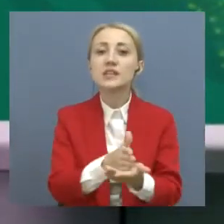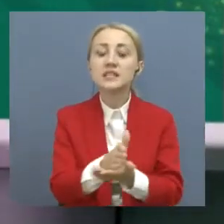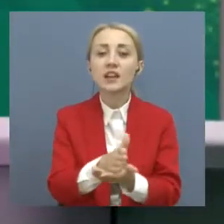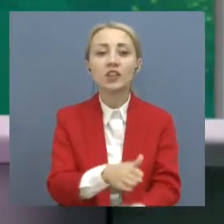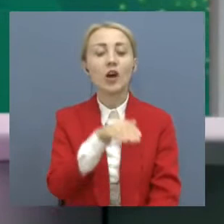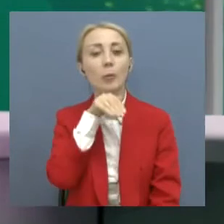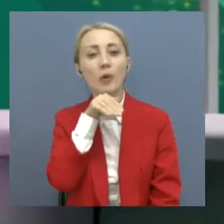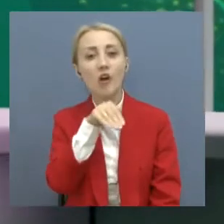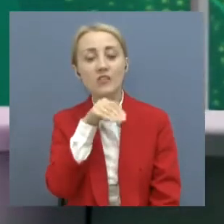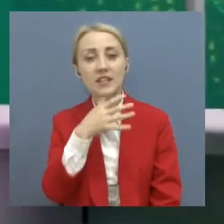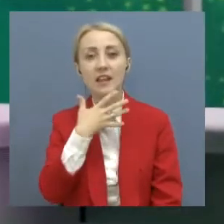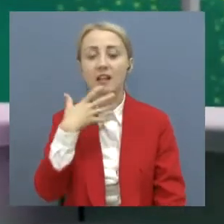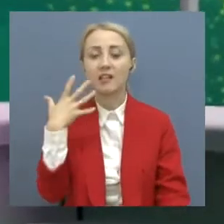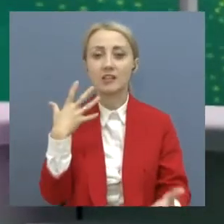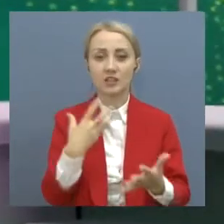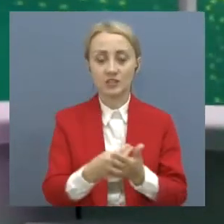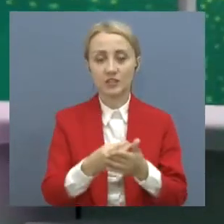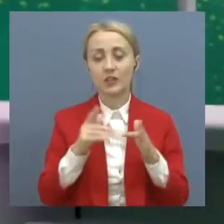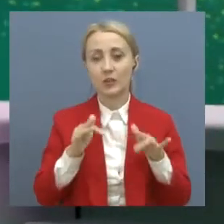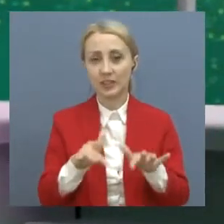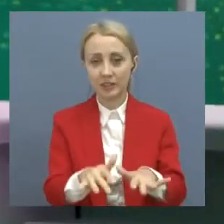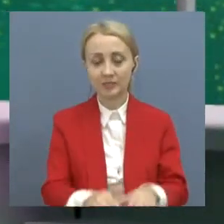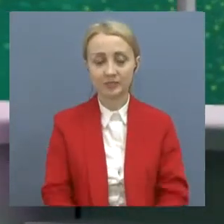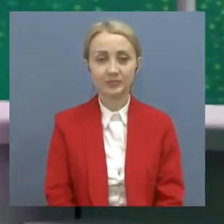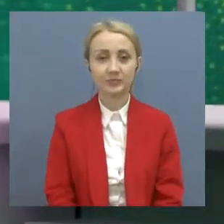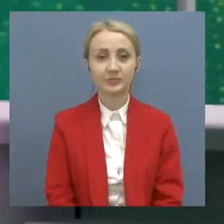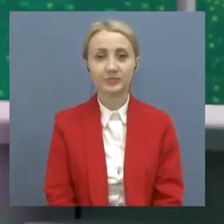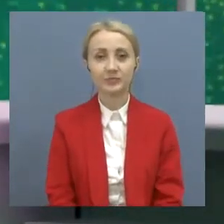мен жоғары кәсіби біліктілік танытқан мамандар марапатталды.